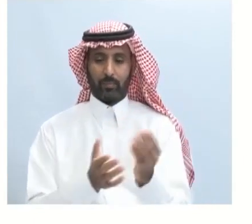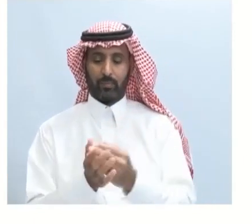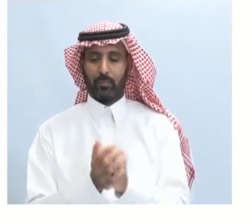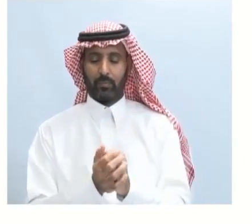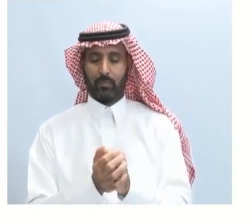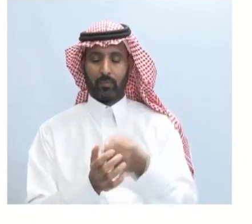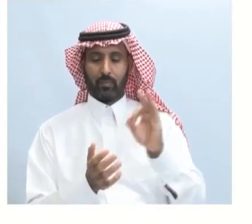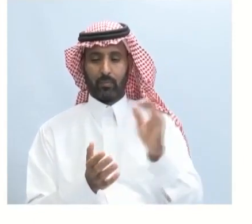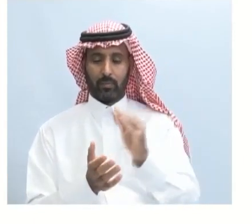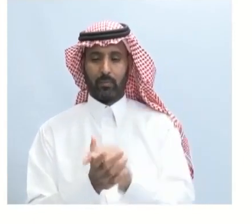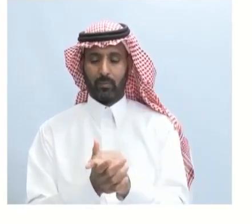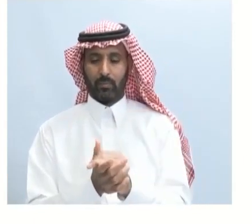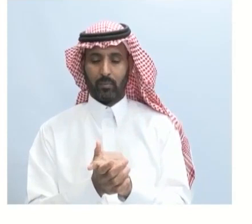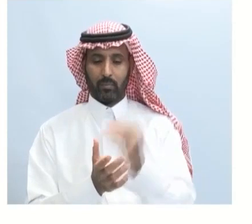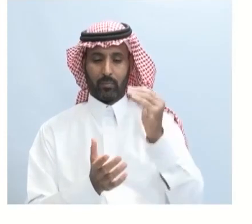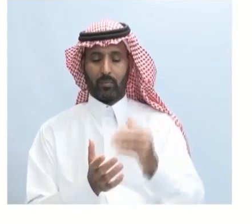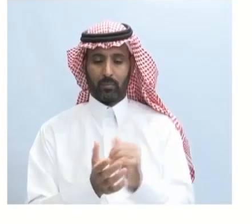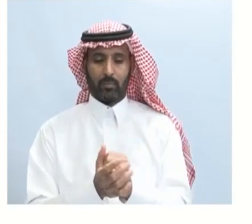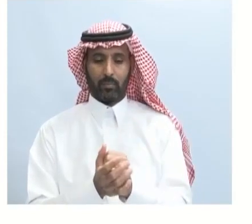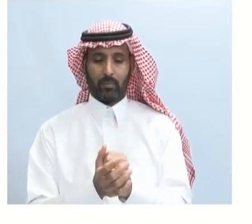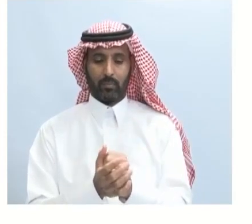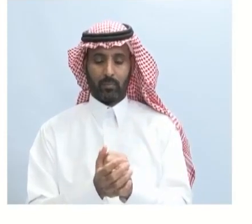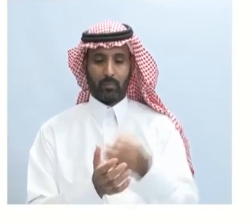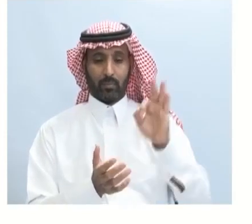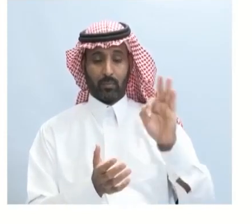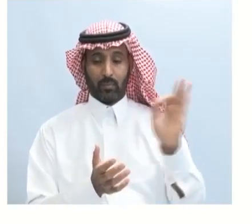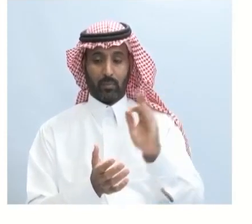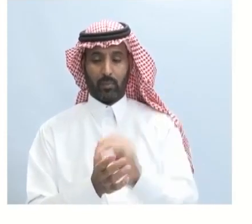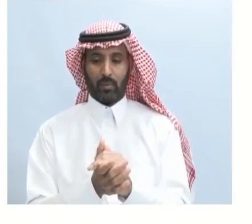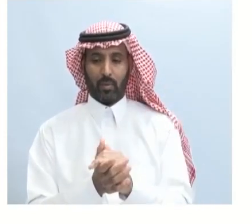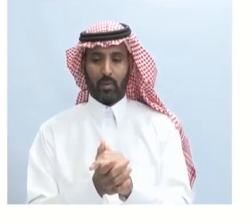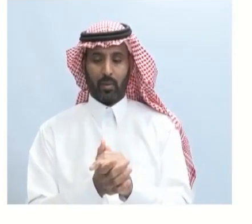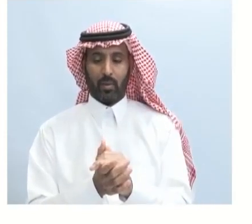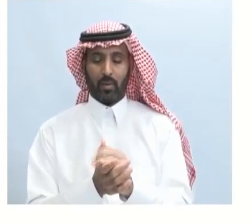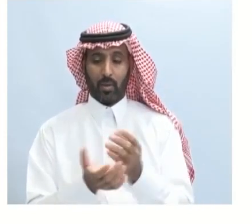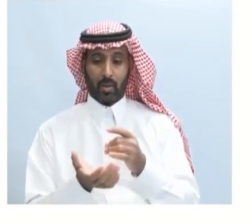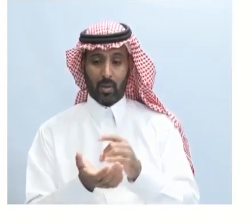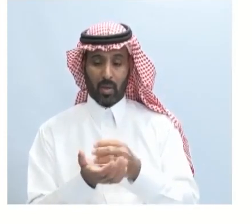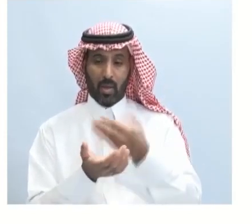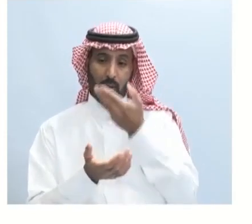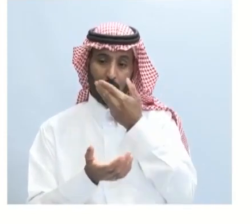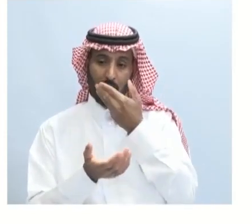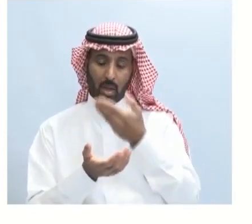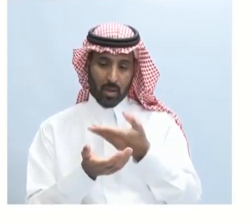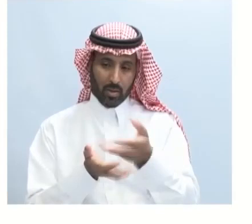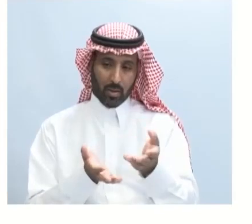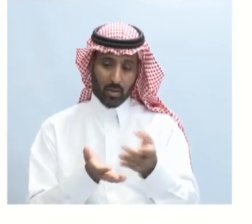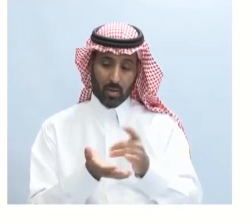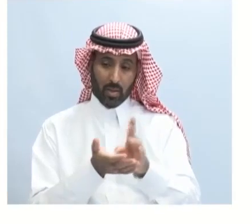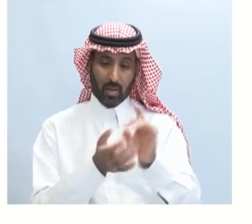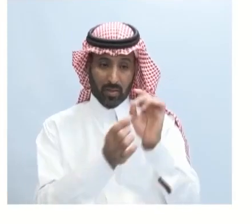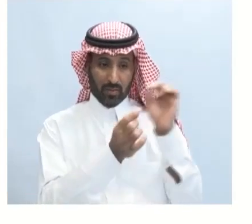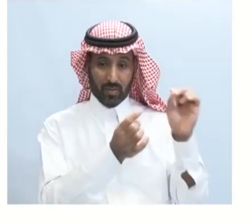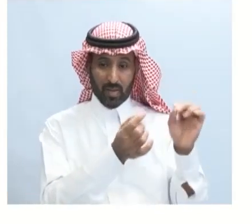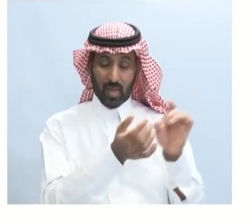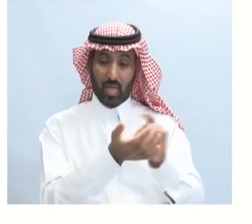حذف هيدروجين حذف هيدروجين وهو اف ازاله الماء التي تكون ازاله الذرات التي